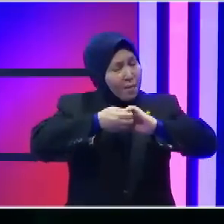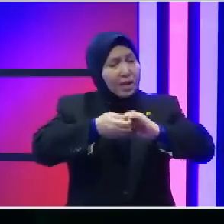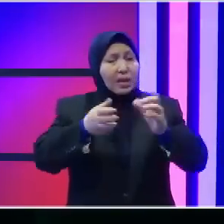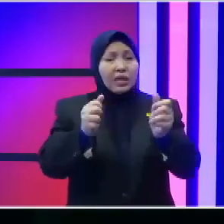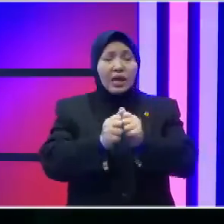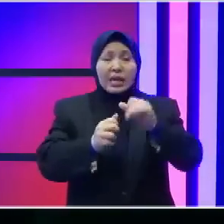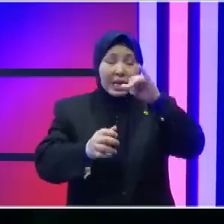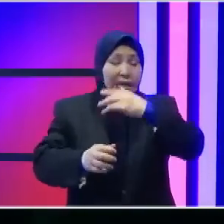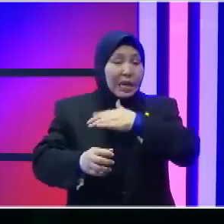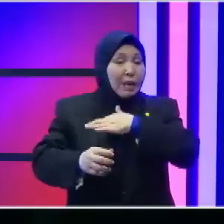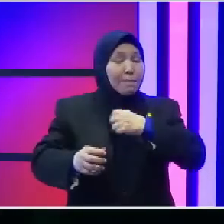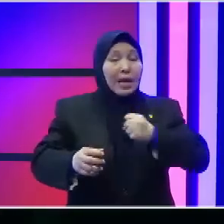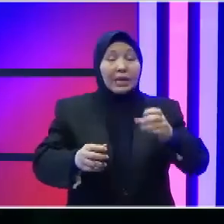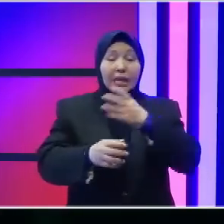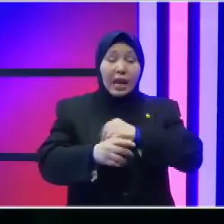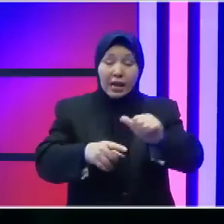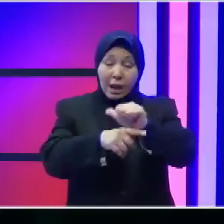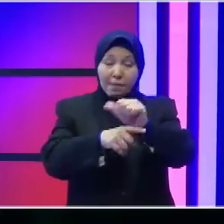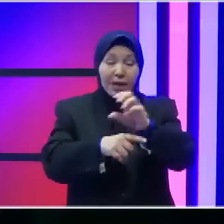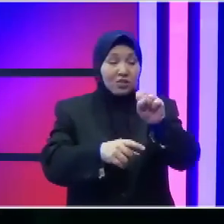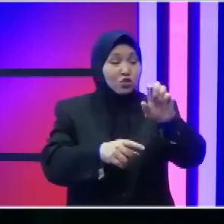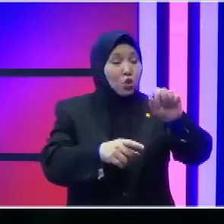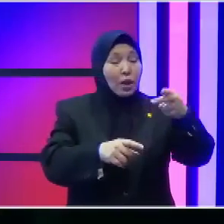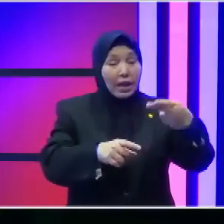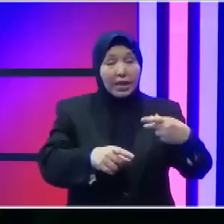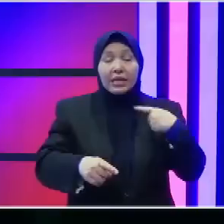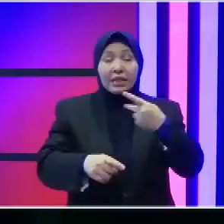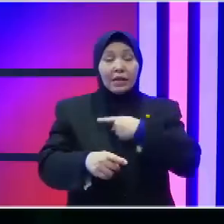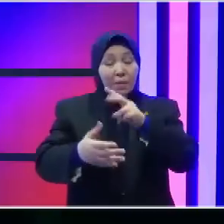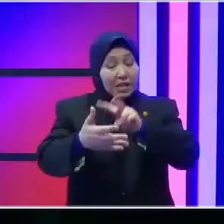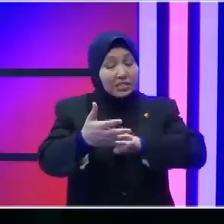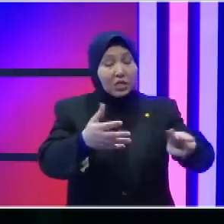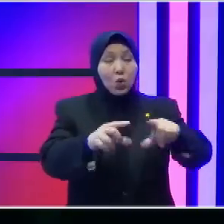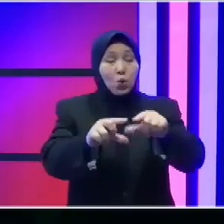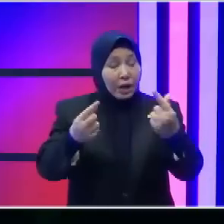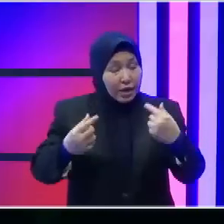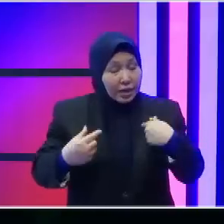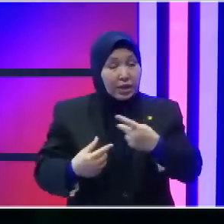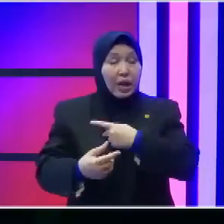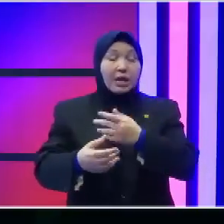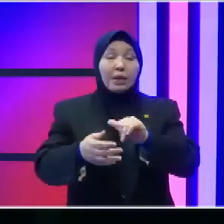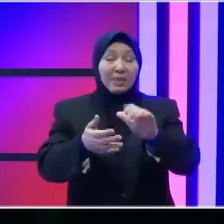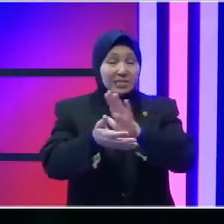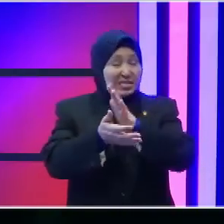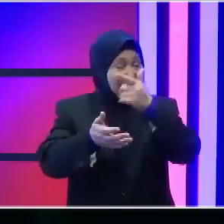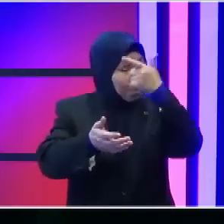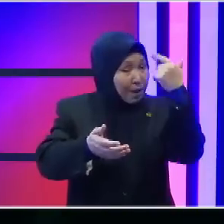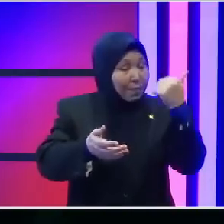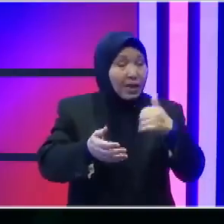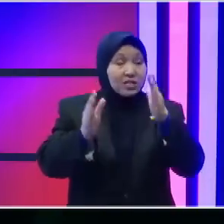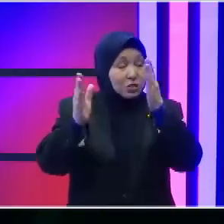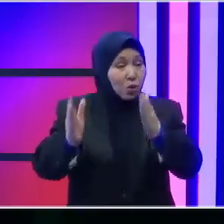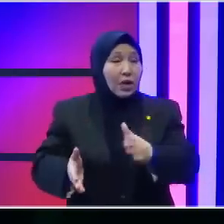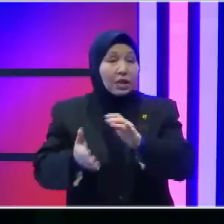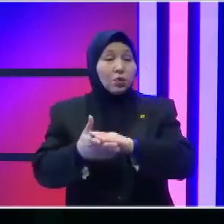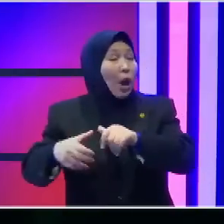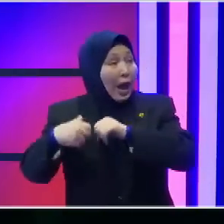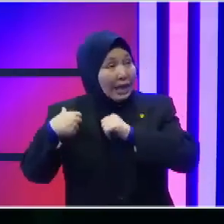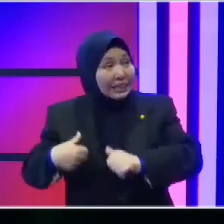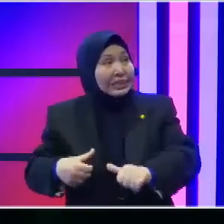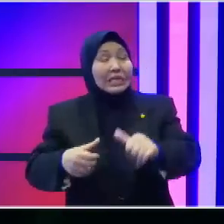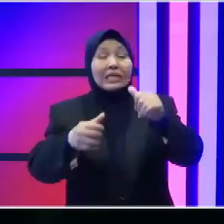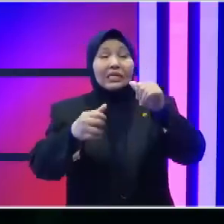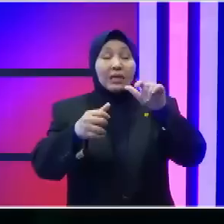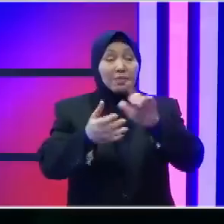amal soleh dan juga Quran, Ustaz. Yang kita baca Quran ini sebenarnya dia akan menyebabkan seseorang itu makin lama hati itu makin